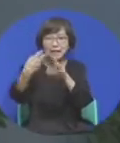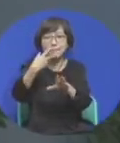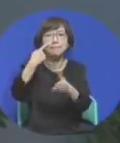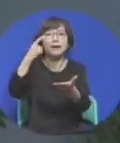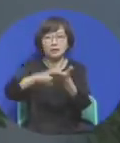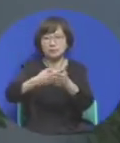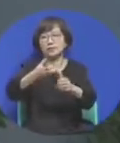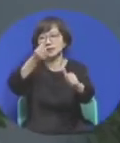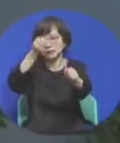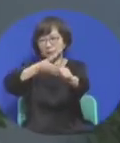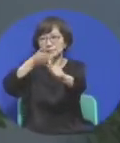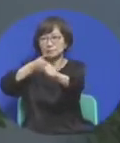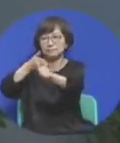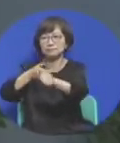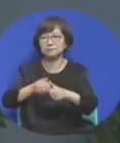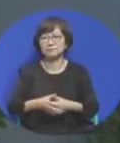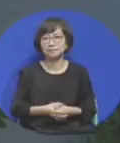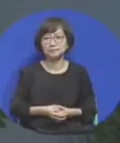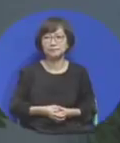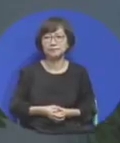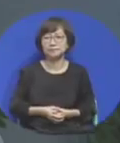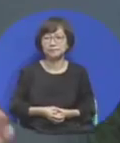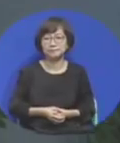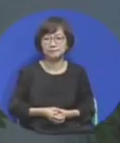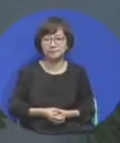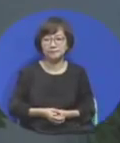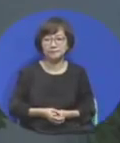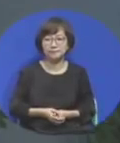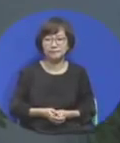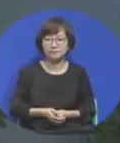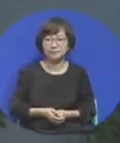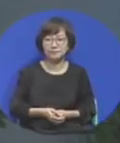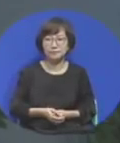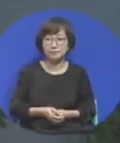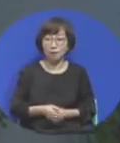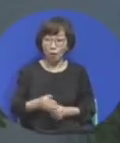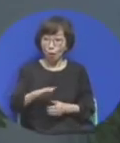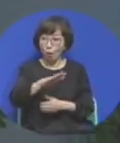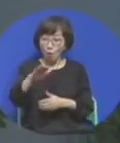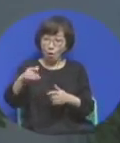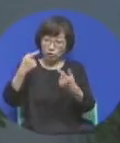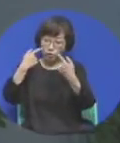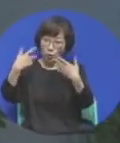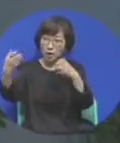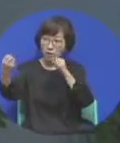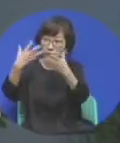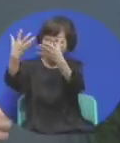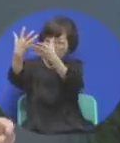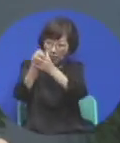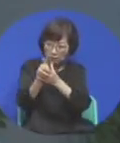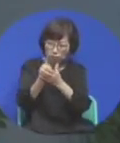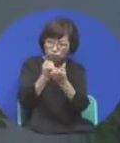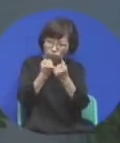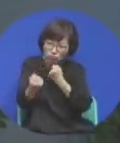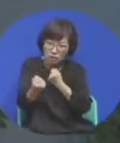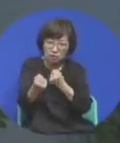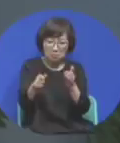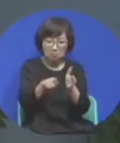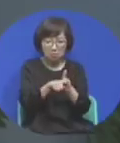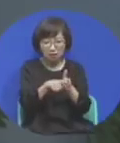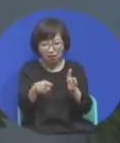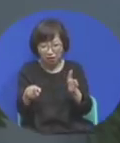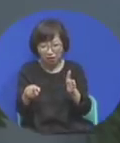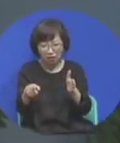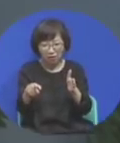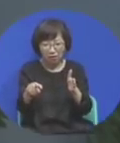gives us the answer. 이만큼 우리는 정확한 응답 받았는데 막 흔들리고 그렇게 하죠. To this extent, these accurate answers are reserved